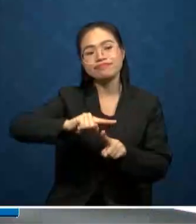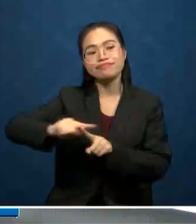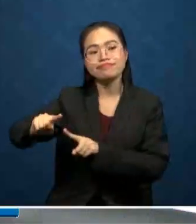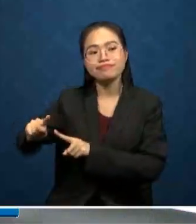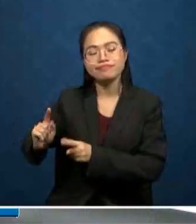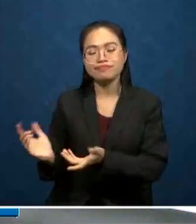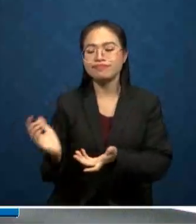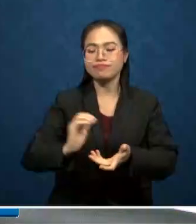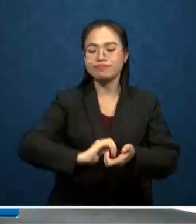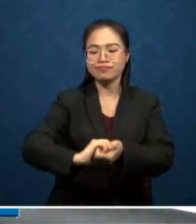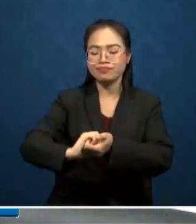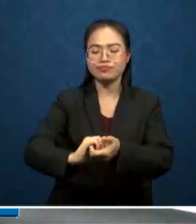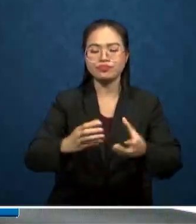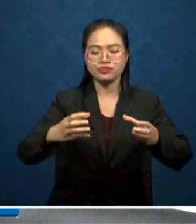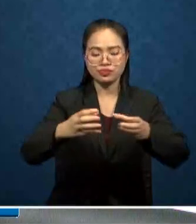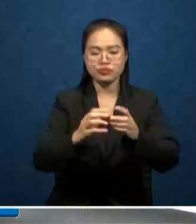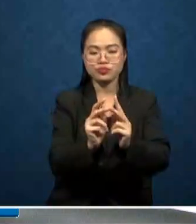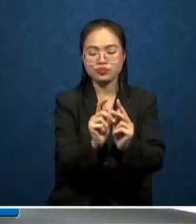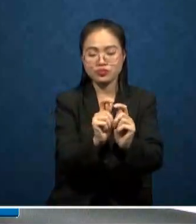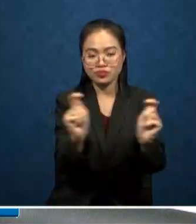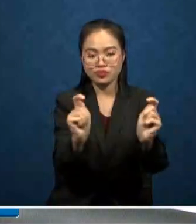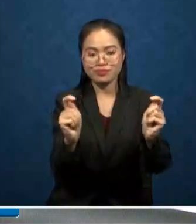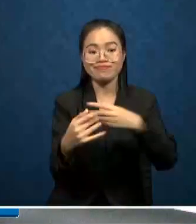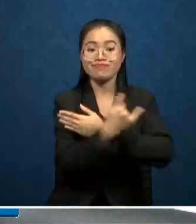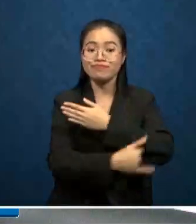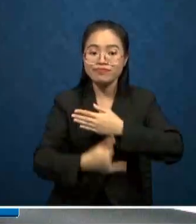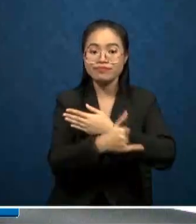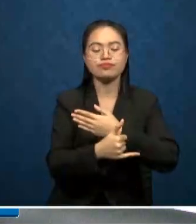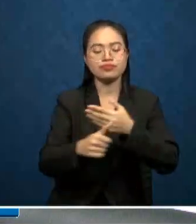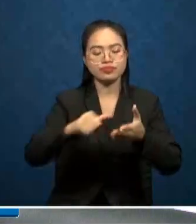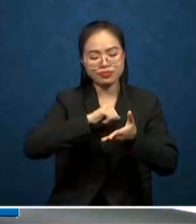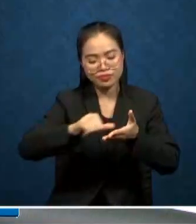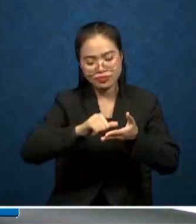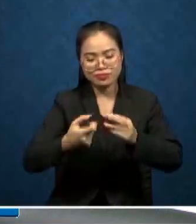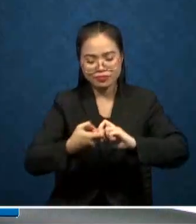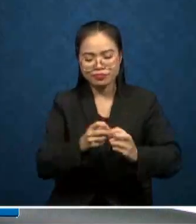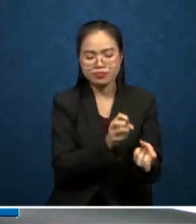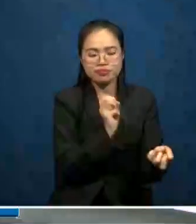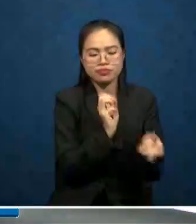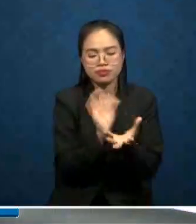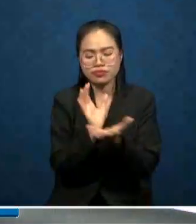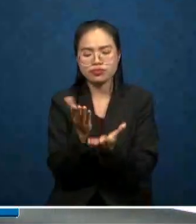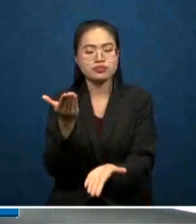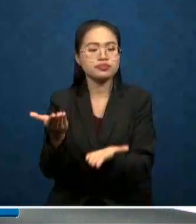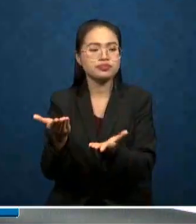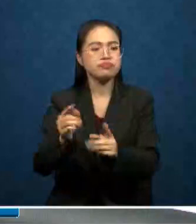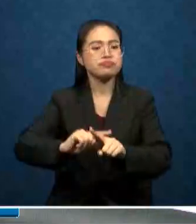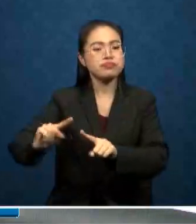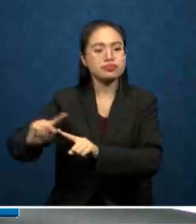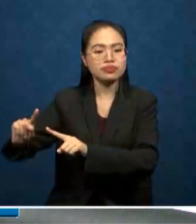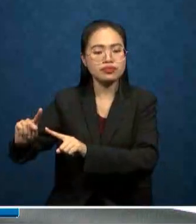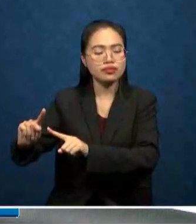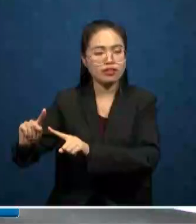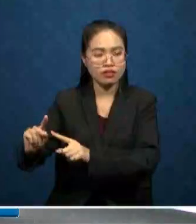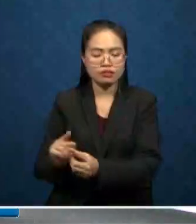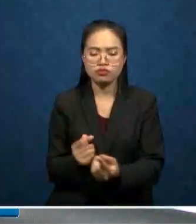มือระดับอนุภูมิภาคอื่นๆในการที่จะแก้ไขผลกระทบด้านต่างๆนะคะที่จะเกิด